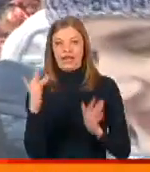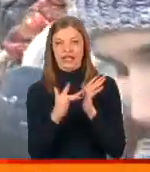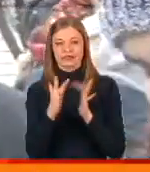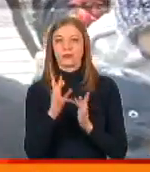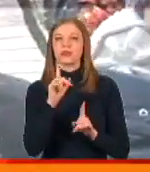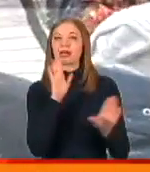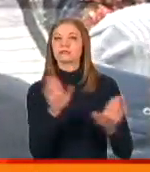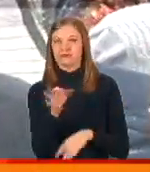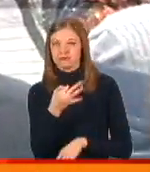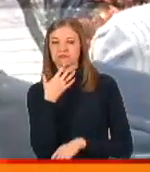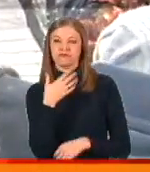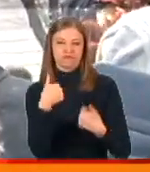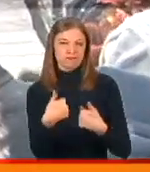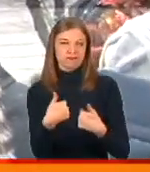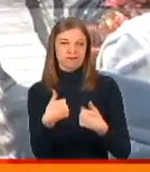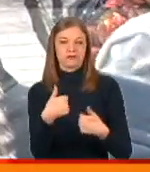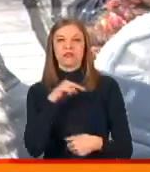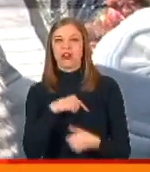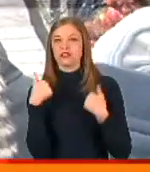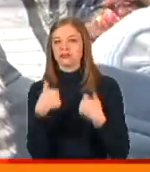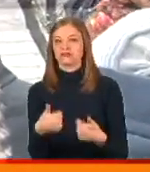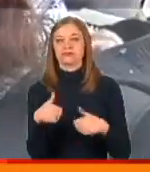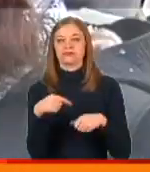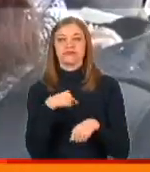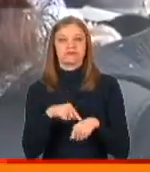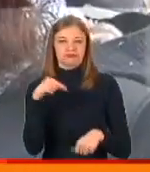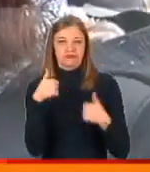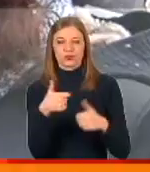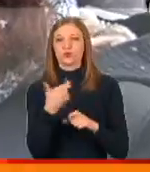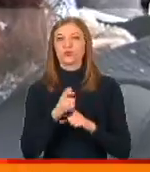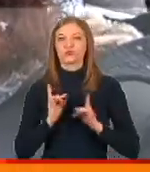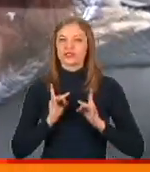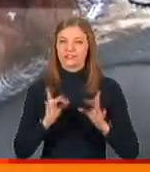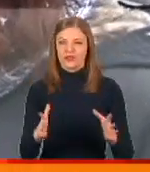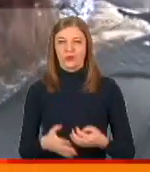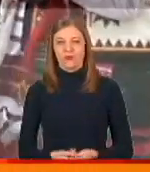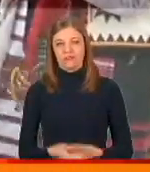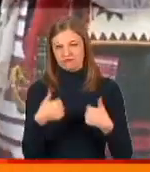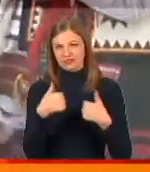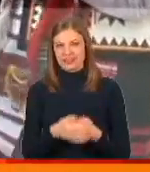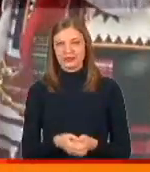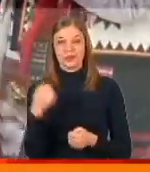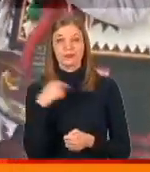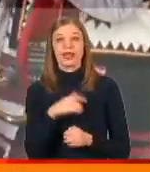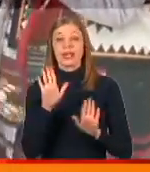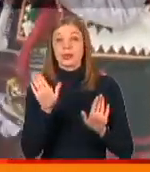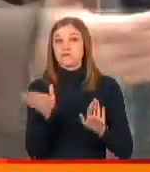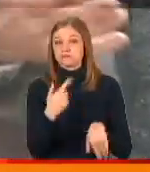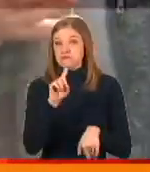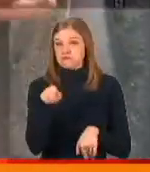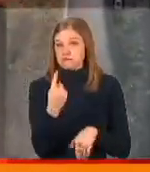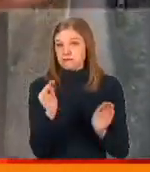вам колядки? Чудово, чудовий настрій, чудова атмосфера. Дуже святково, класно. Минає менше, ніж година,